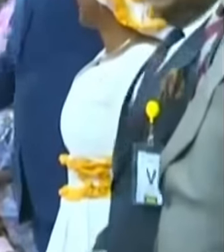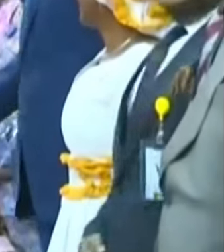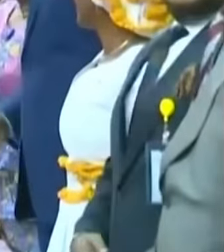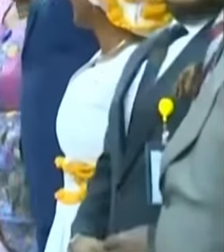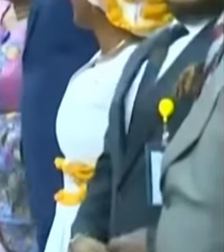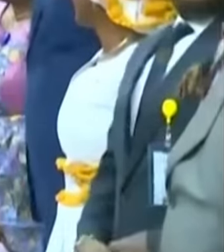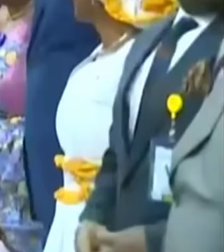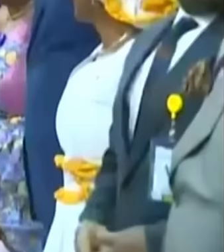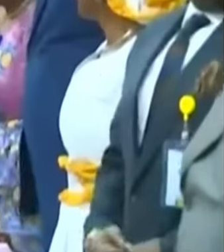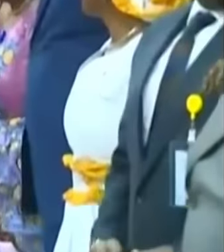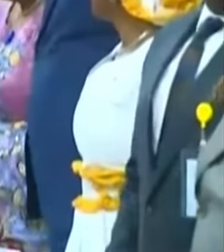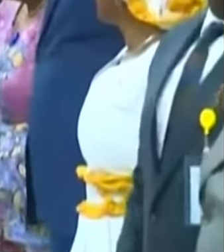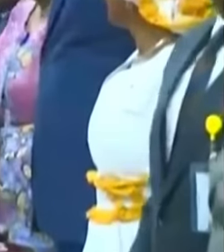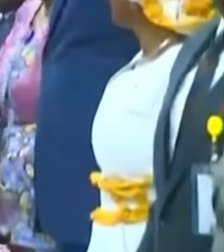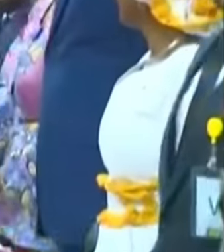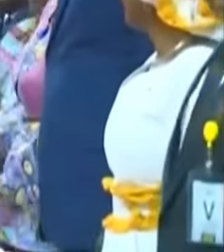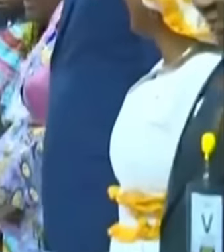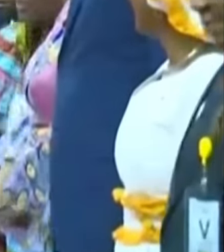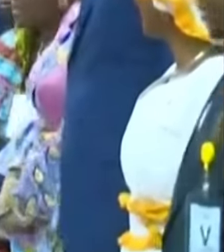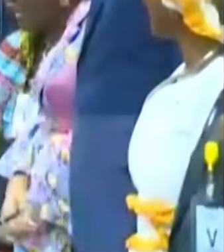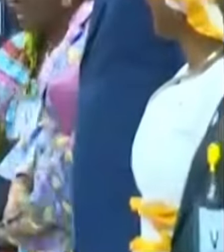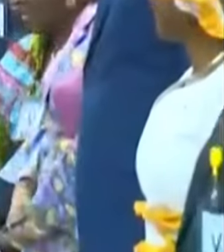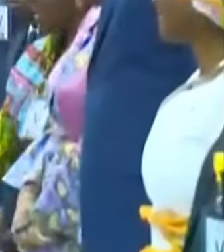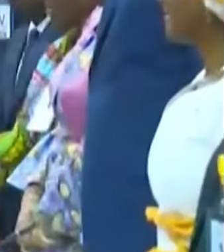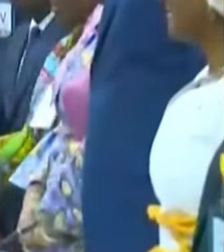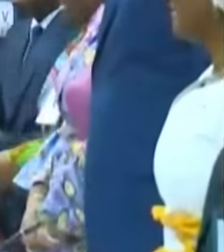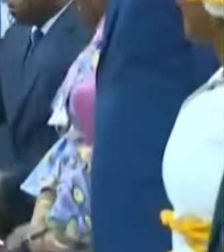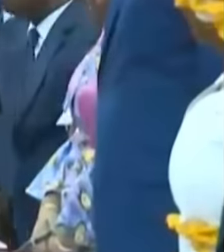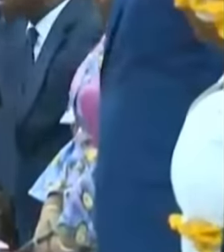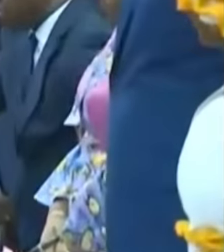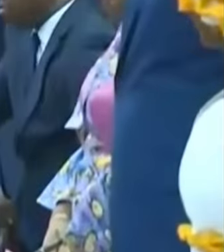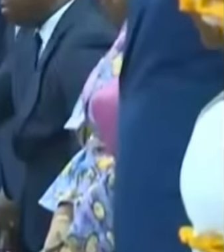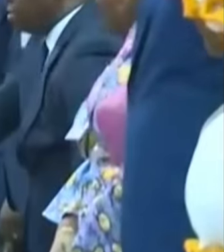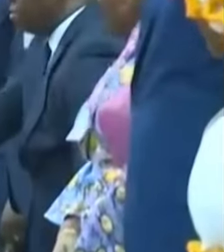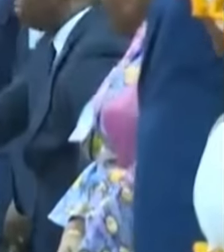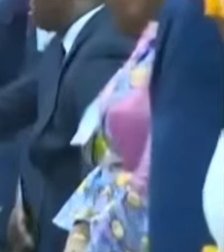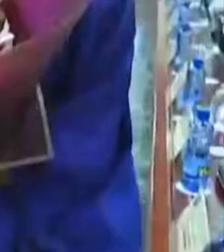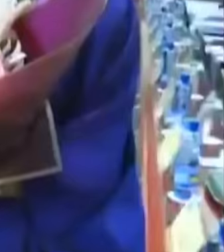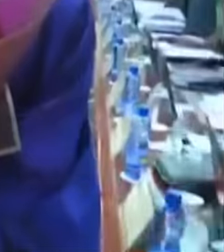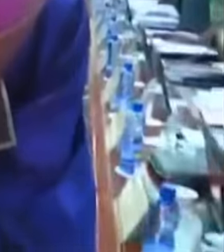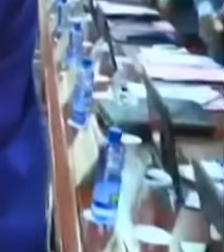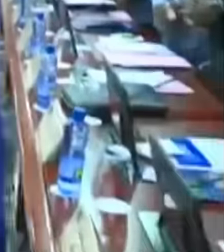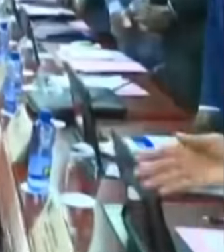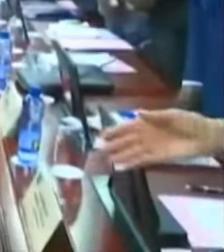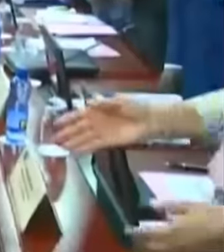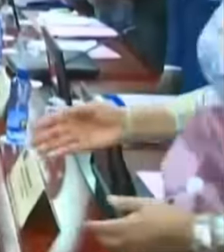République et la première ministre et son équipe n'ont pas voulu passer sous silence cet événement.